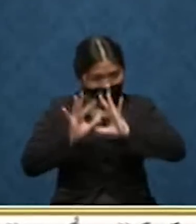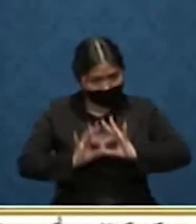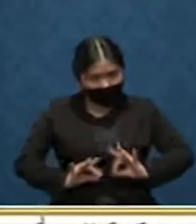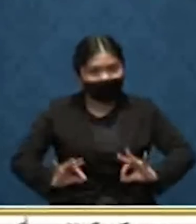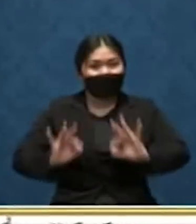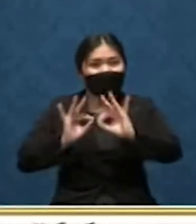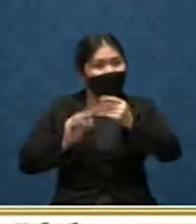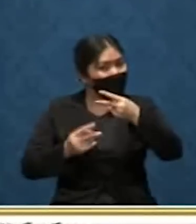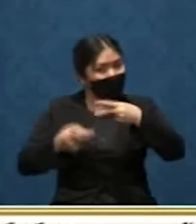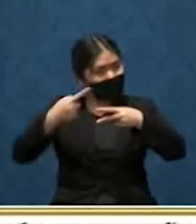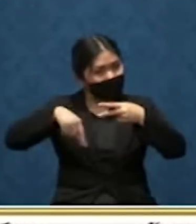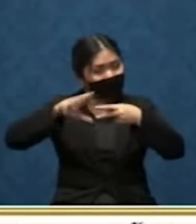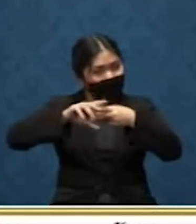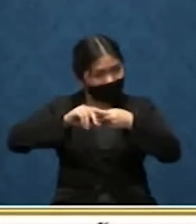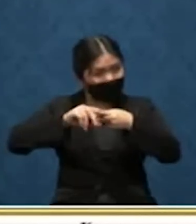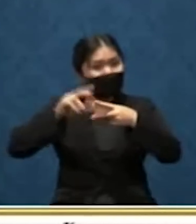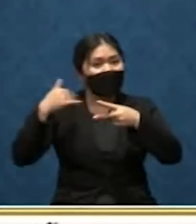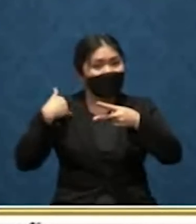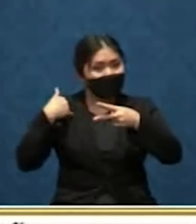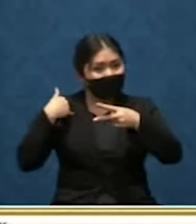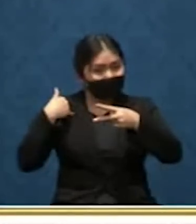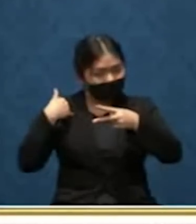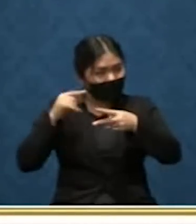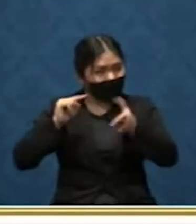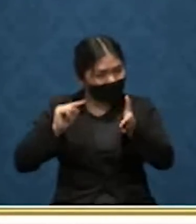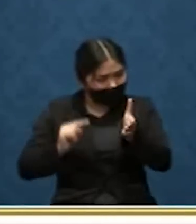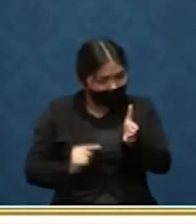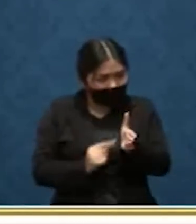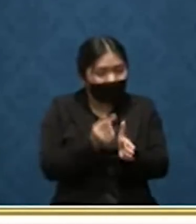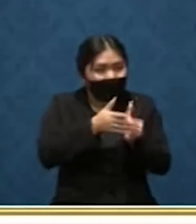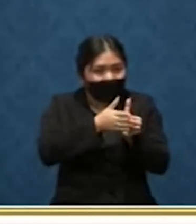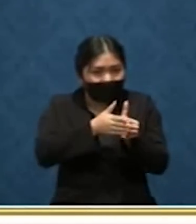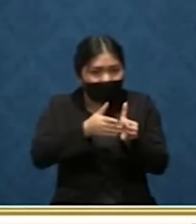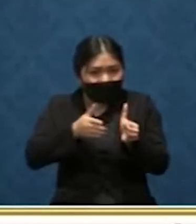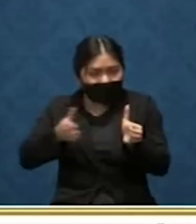ทั้งคู่ มาตดตามชมกันตงแต่ต้นจนจบ